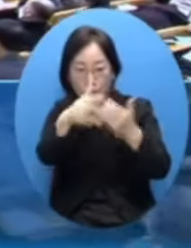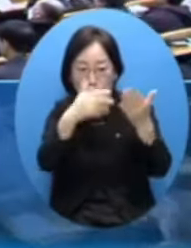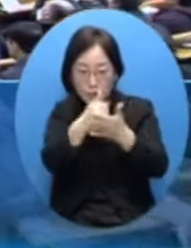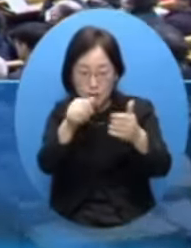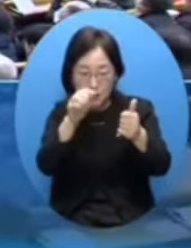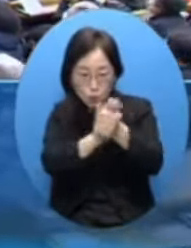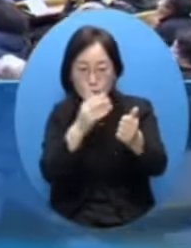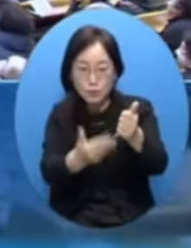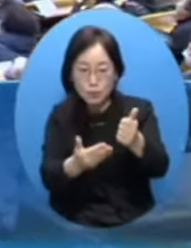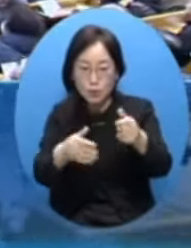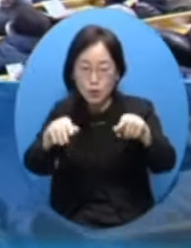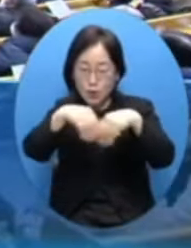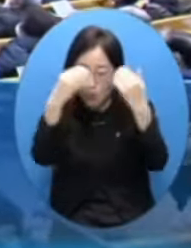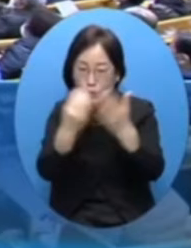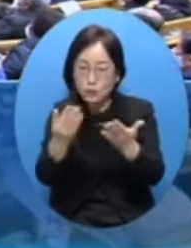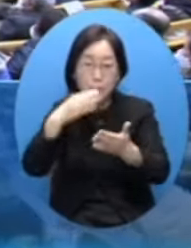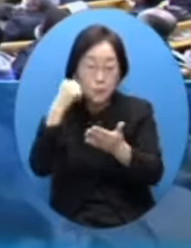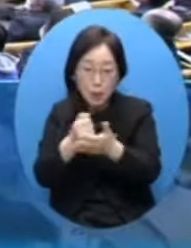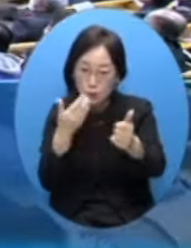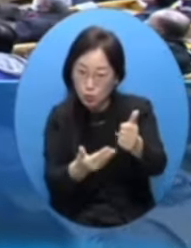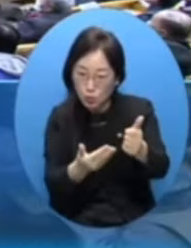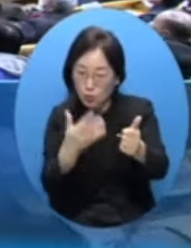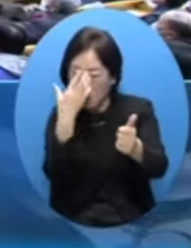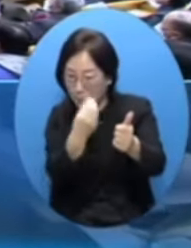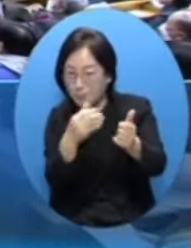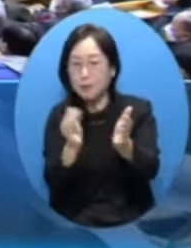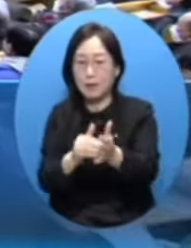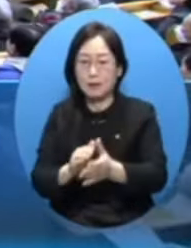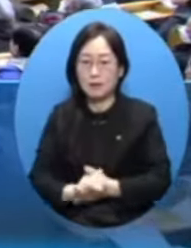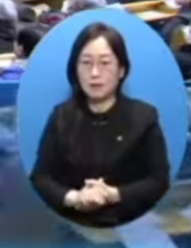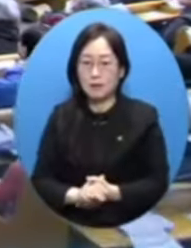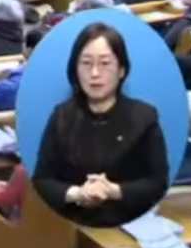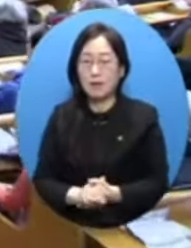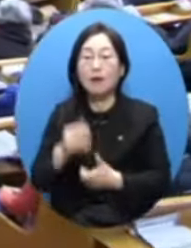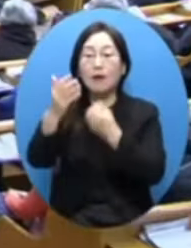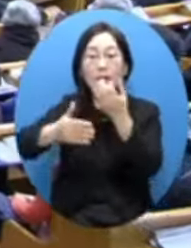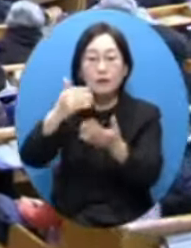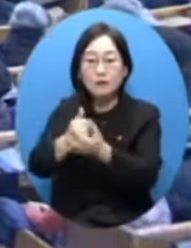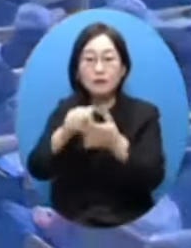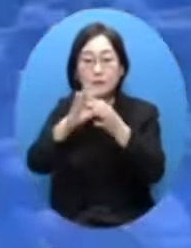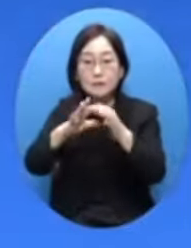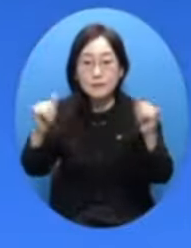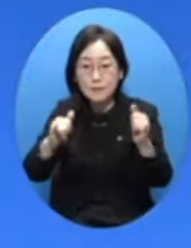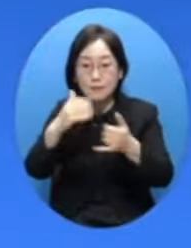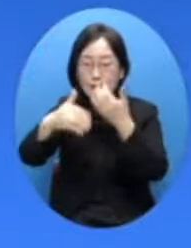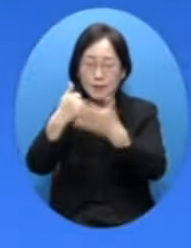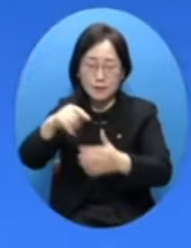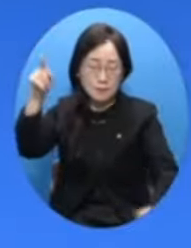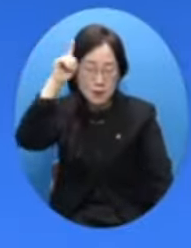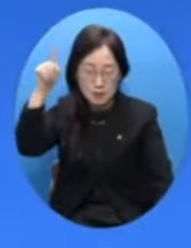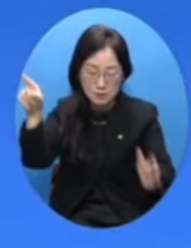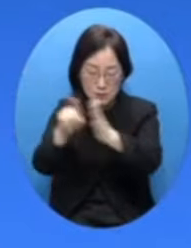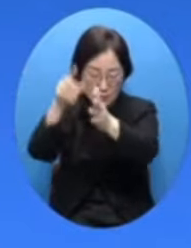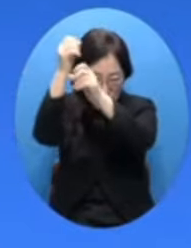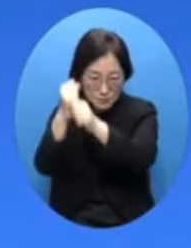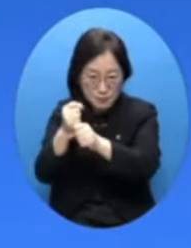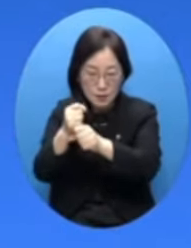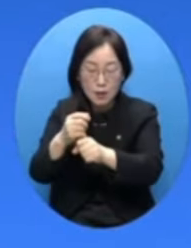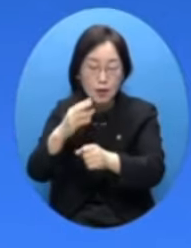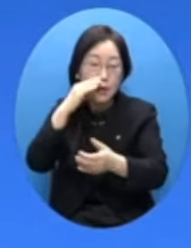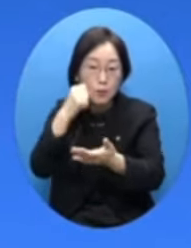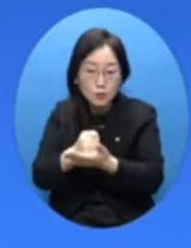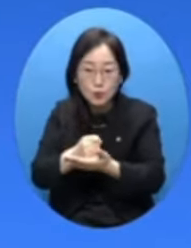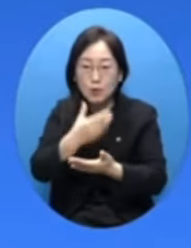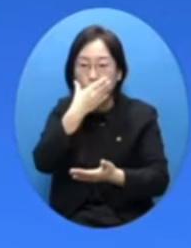그의 범사에 형통하게 하심을 보았더라. 하나님의 사람이 하나님을 전적으로 믿고 의지할 때 형통의 복이 임하게